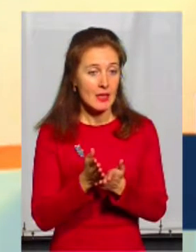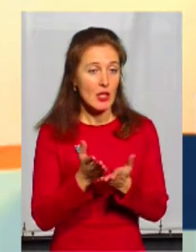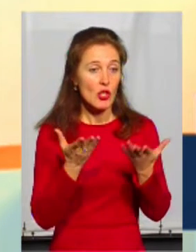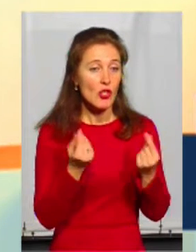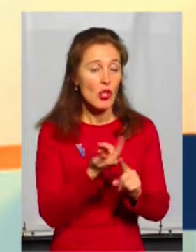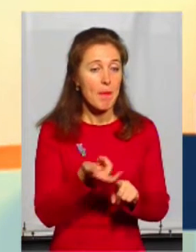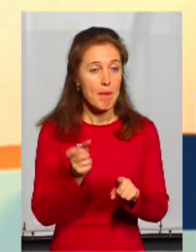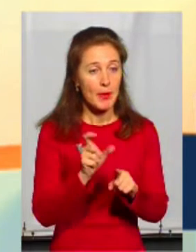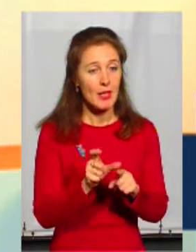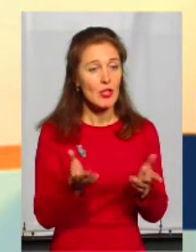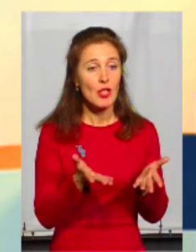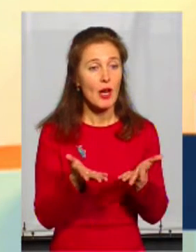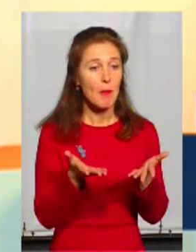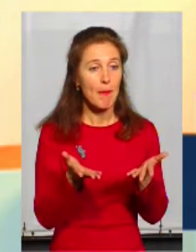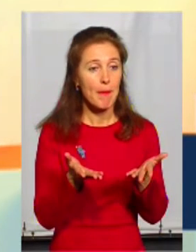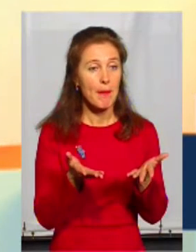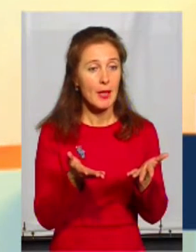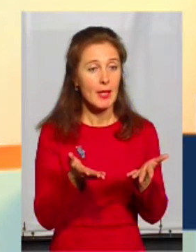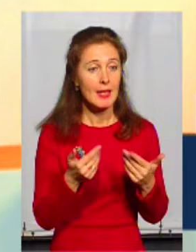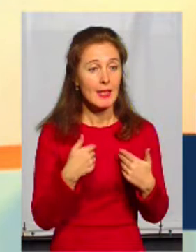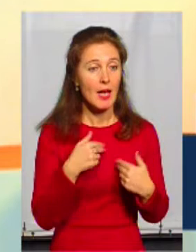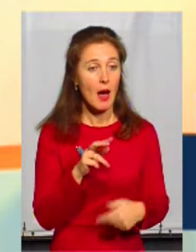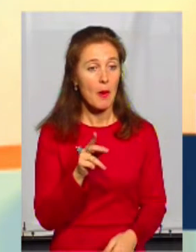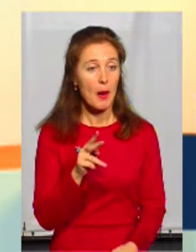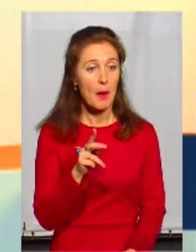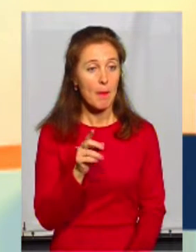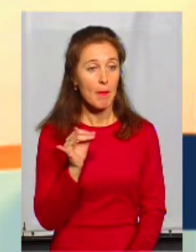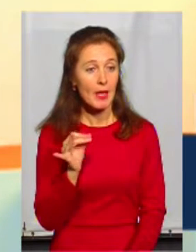варіантність ще більше, якби, я б сказала,